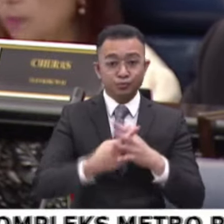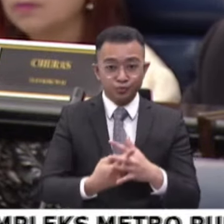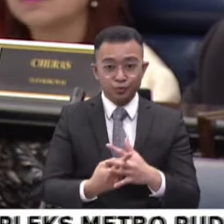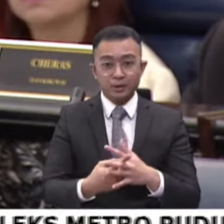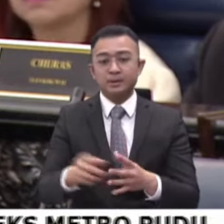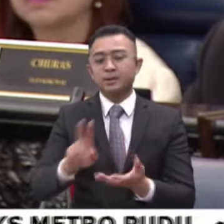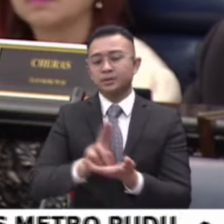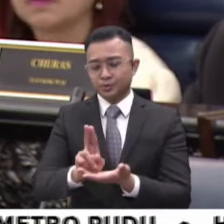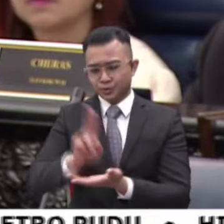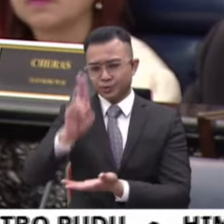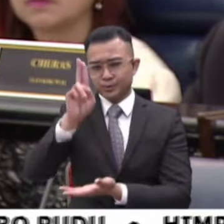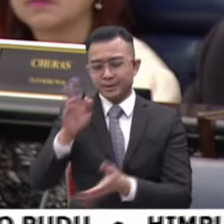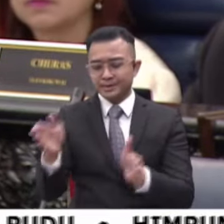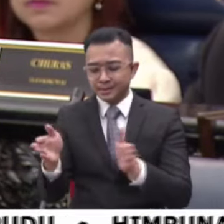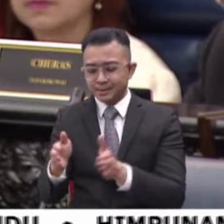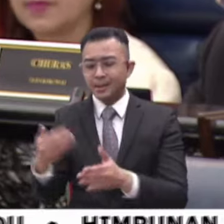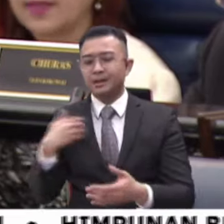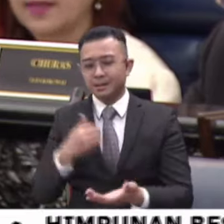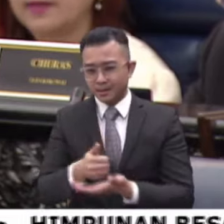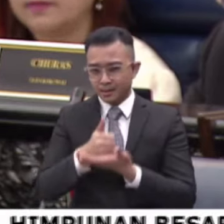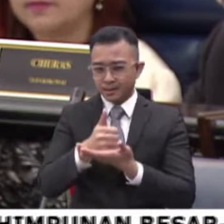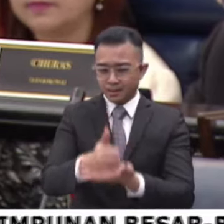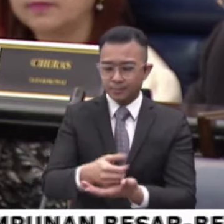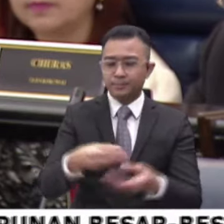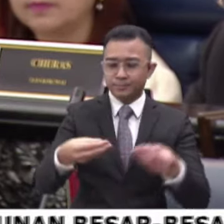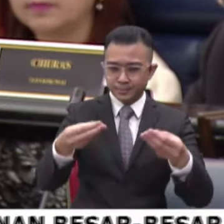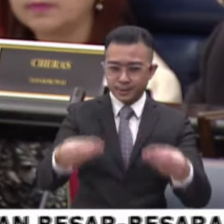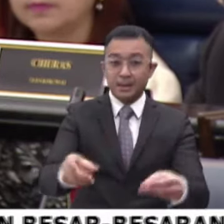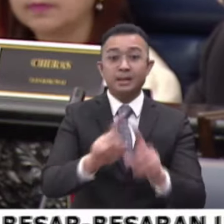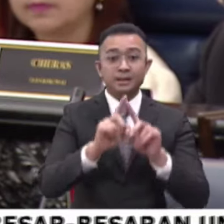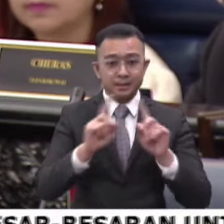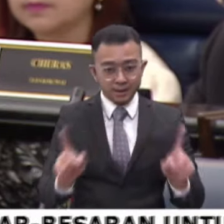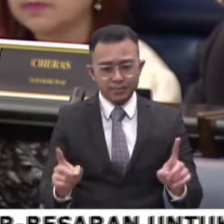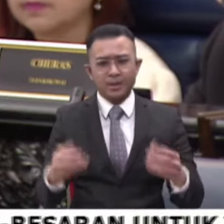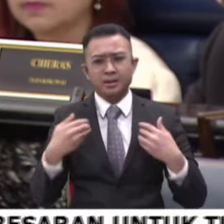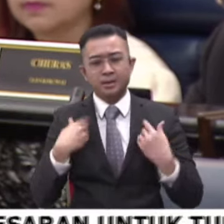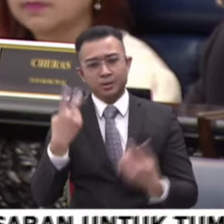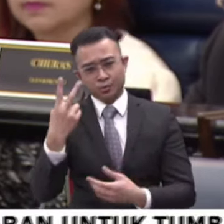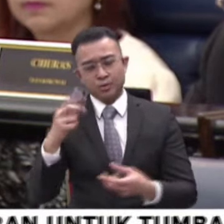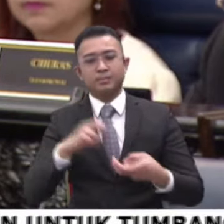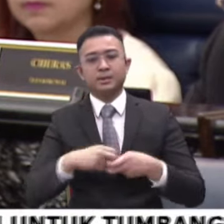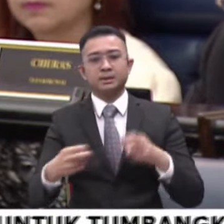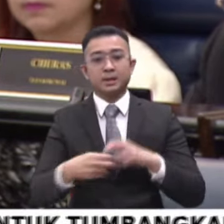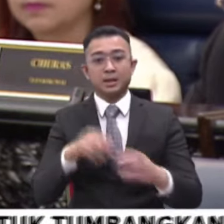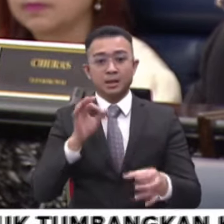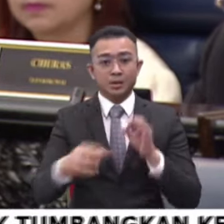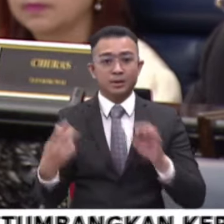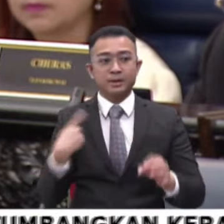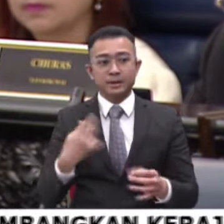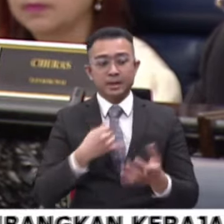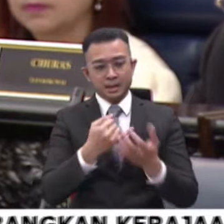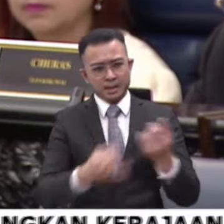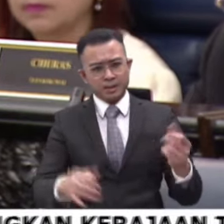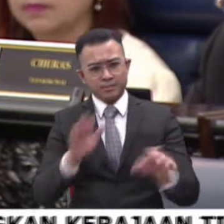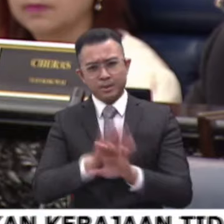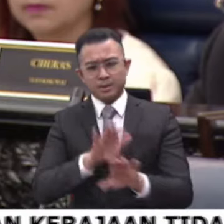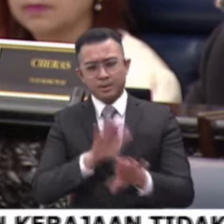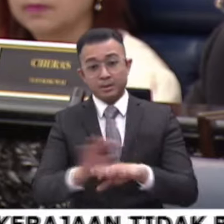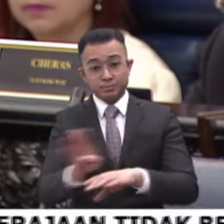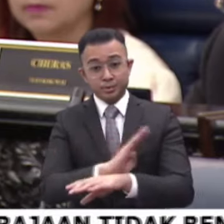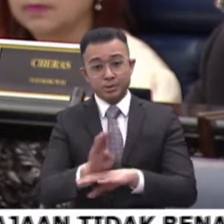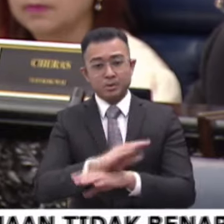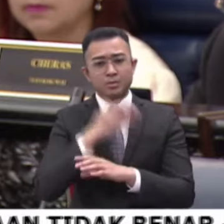adalah di universiti apabila ada bantuan yang diberikan. Tetapi ada dua masalah jikalau kita ingin melahirkan lebih banyak